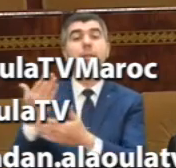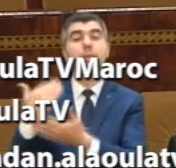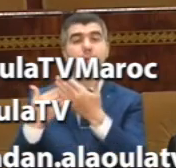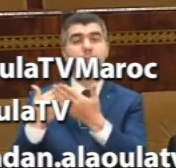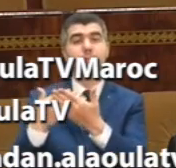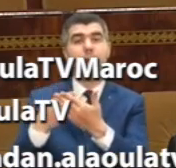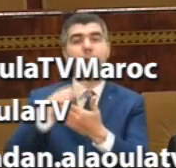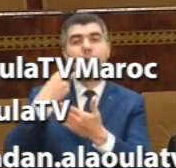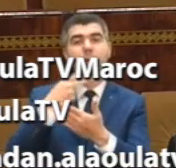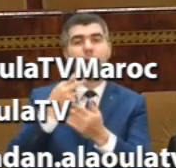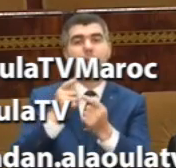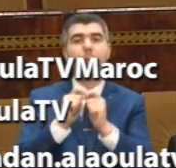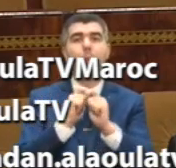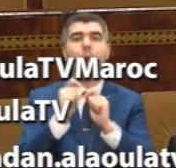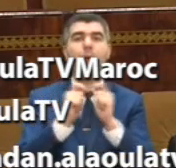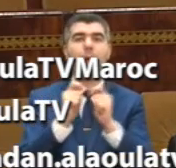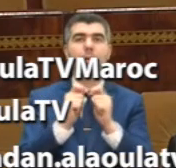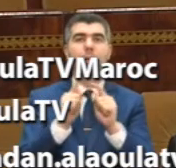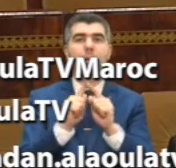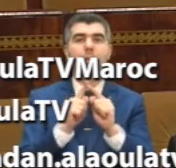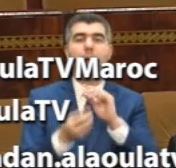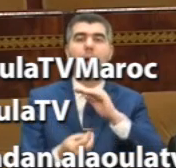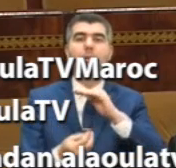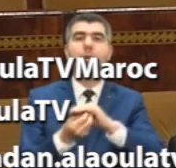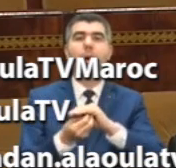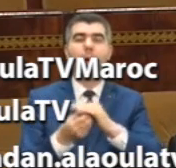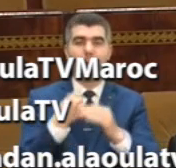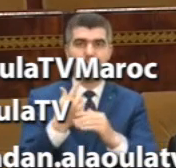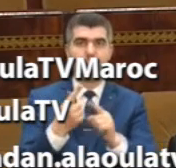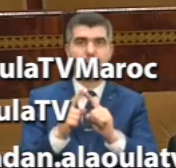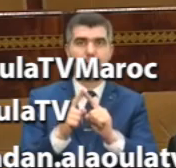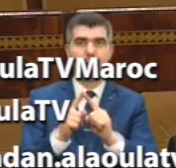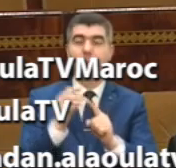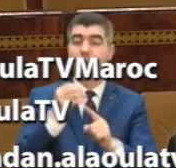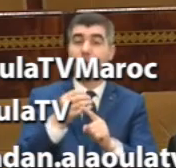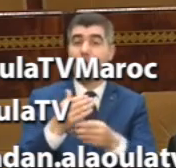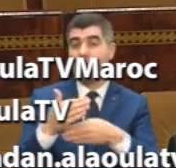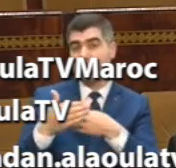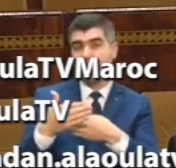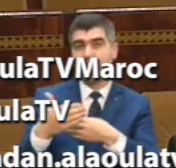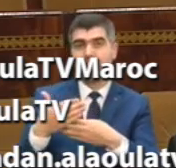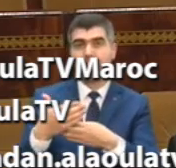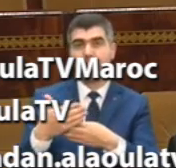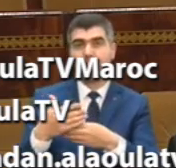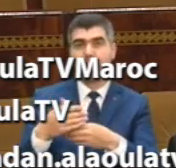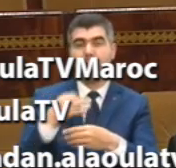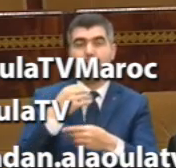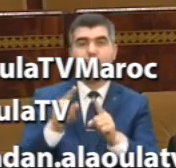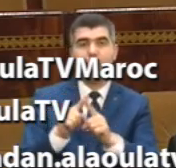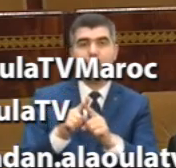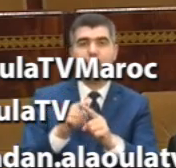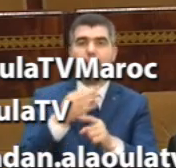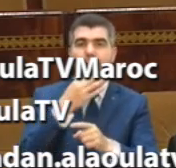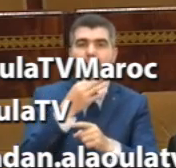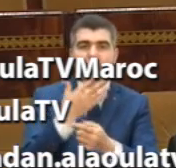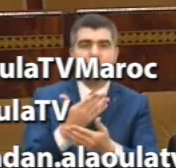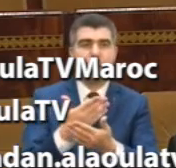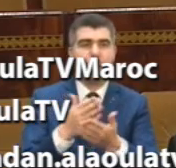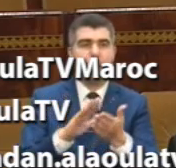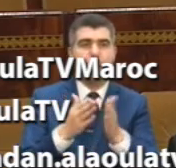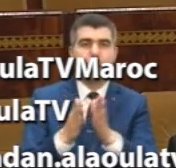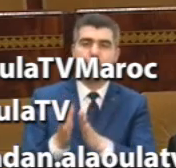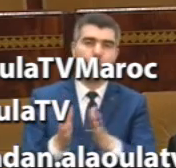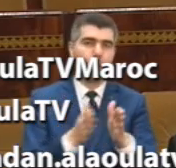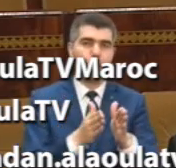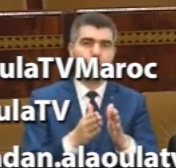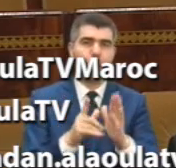موضوع محاربة الرشوة، والرشوة لا زالت قائمة. سيد الوزير، الحلول البسيطة لا نحتاج إلى ترسانات قانونية ولا